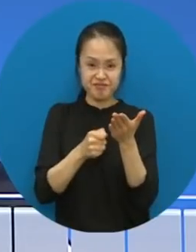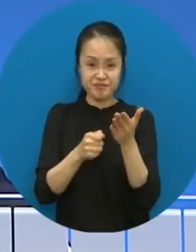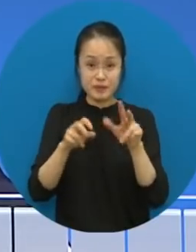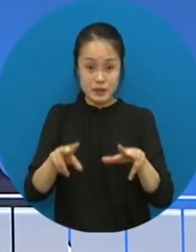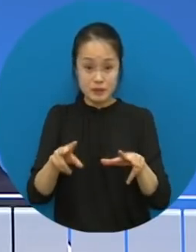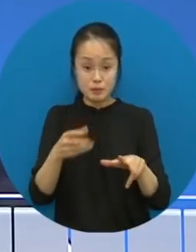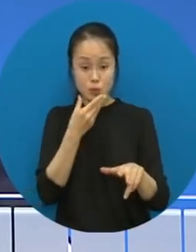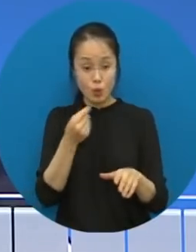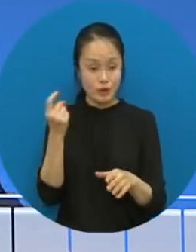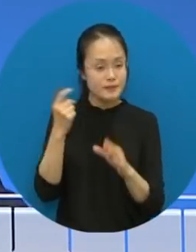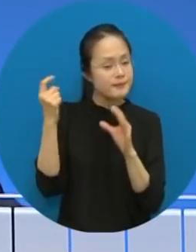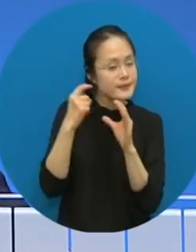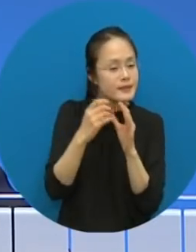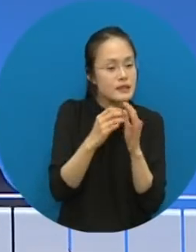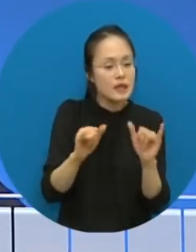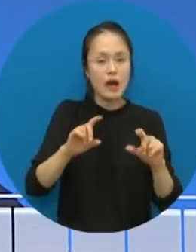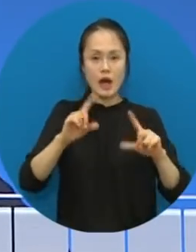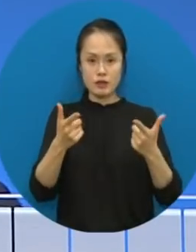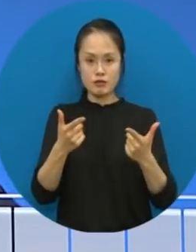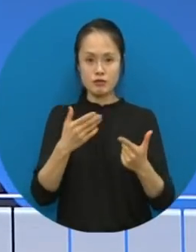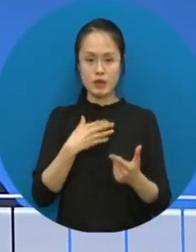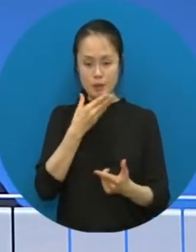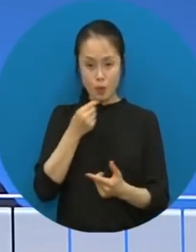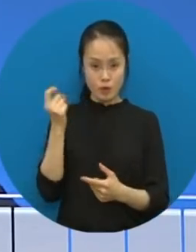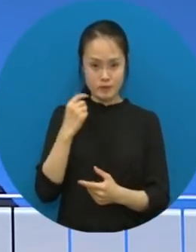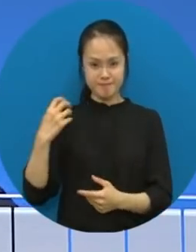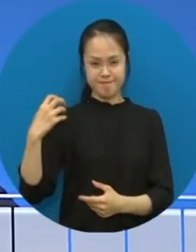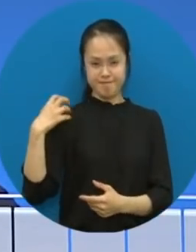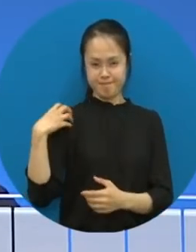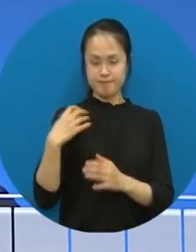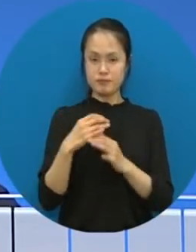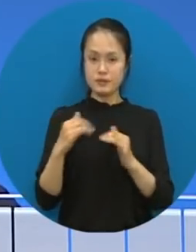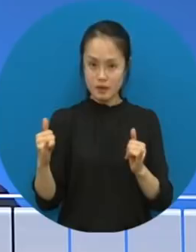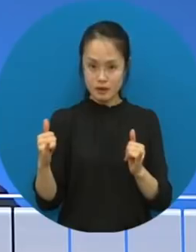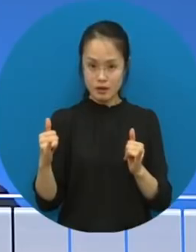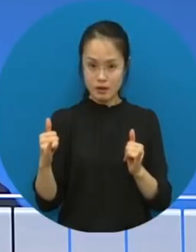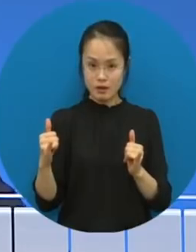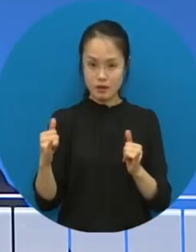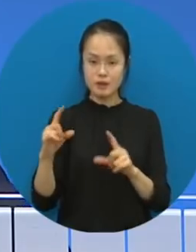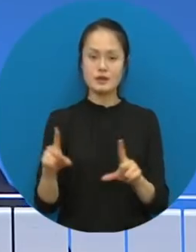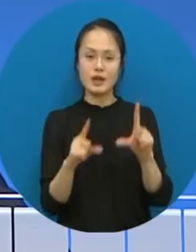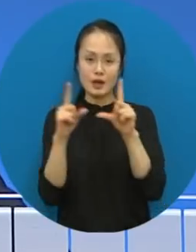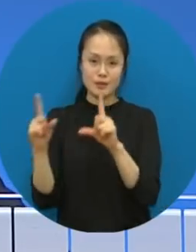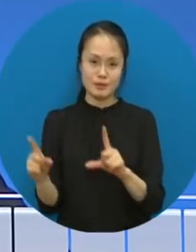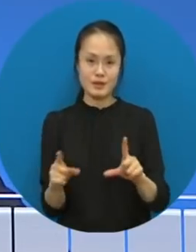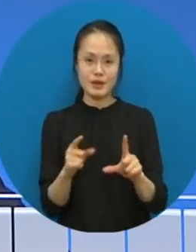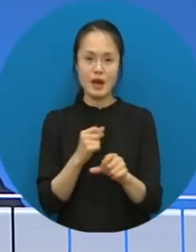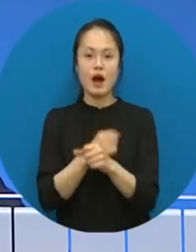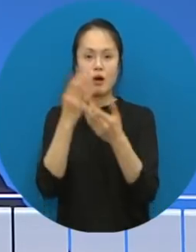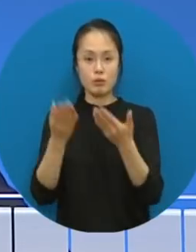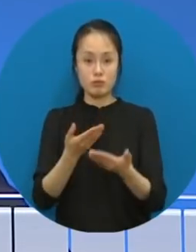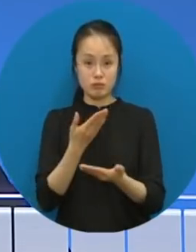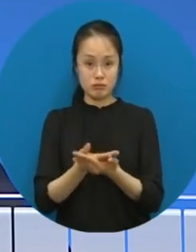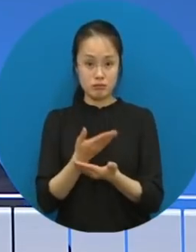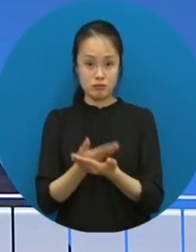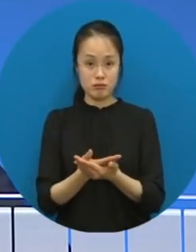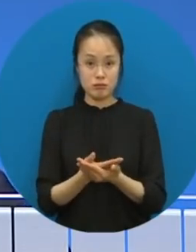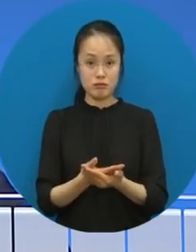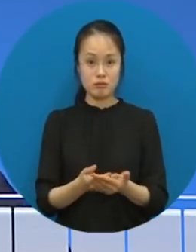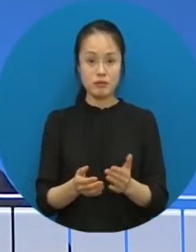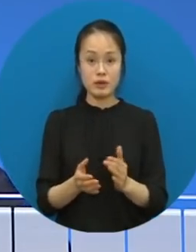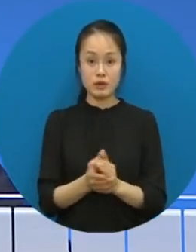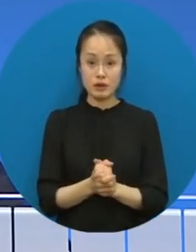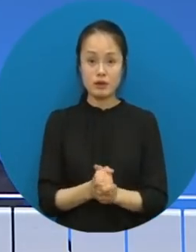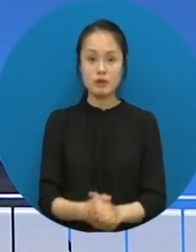자가 아니라 복음을 책임지는 삶, 그 삶을 살게 하여 주시옵소서.